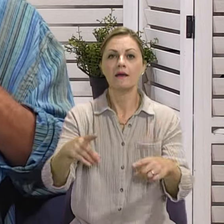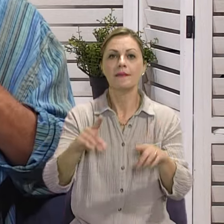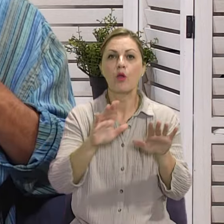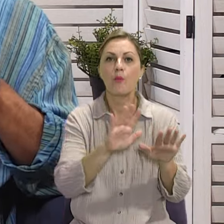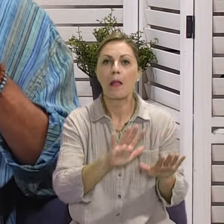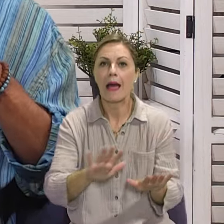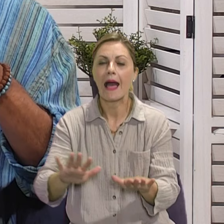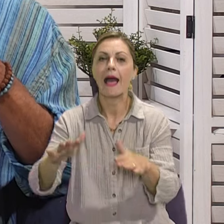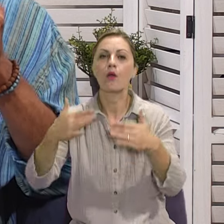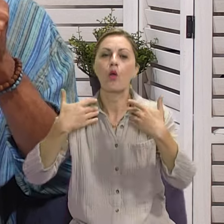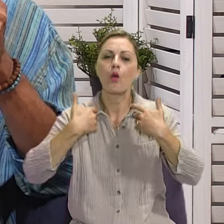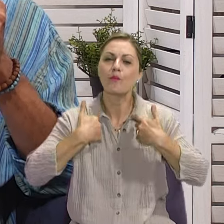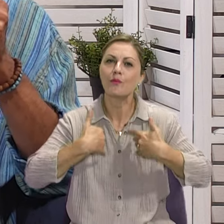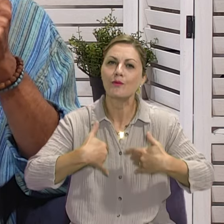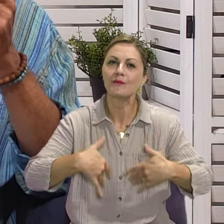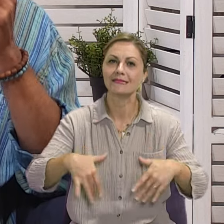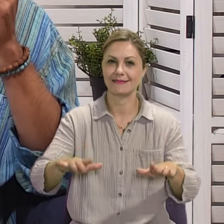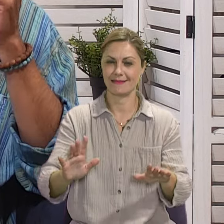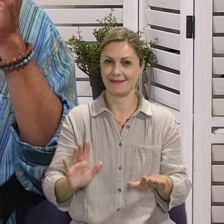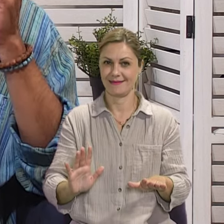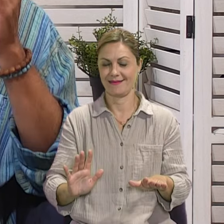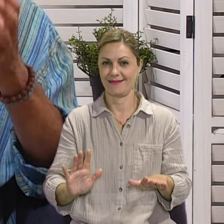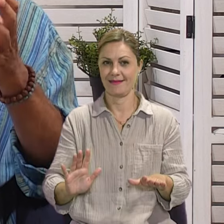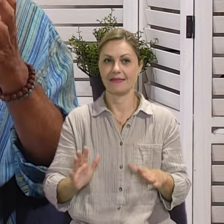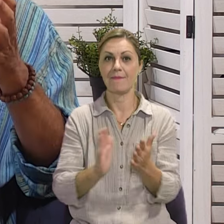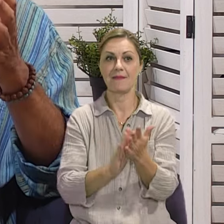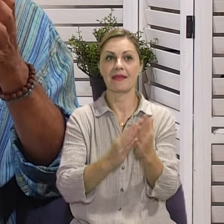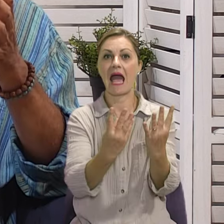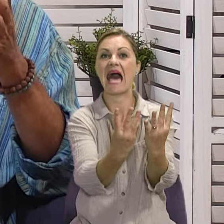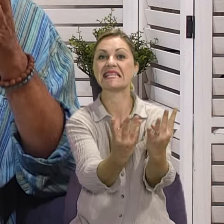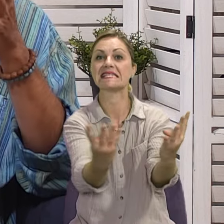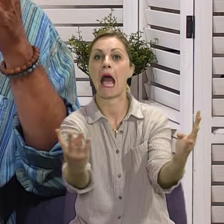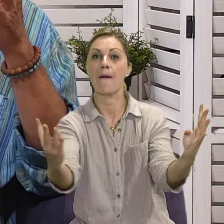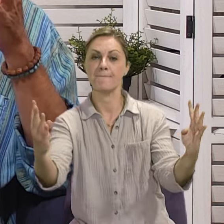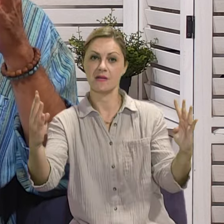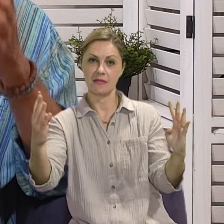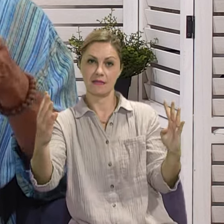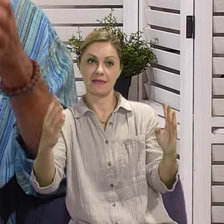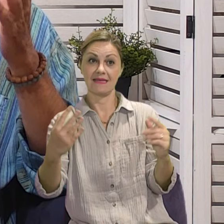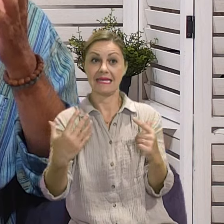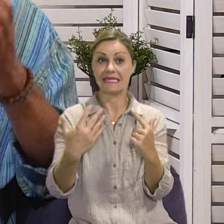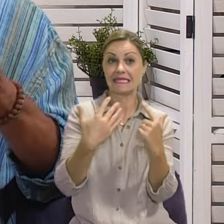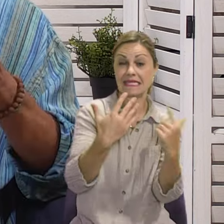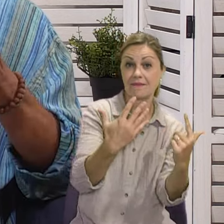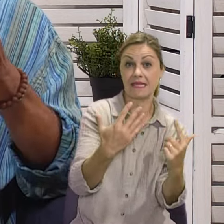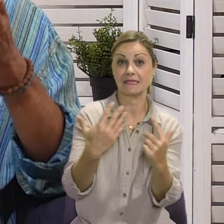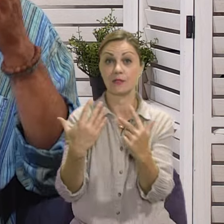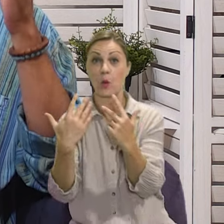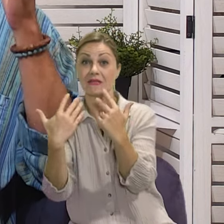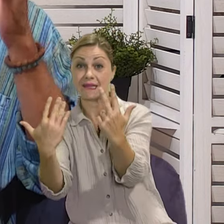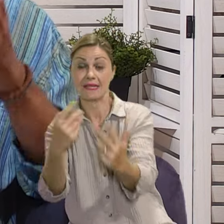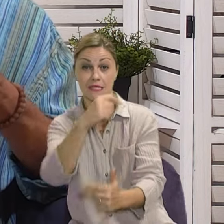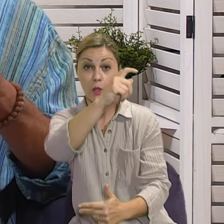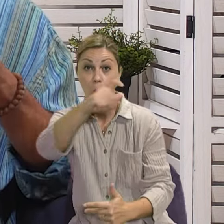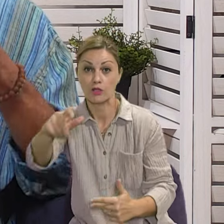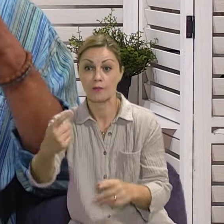biti apsurd. Ali ako imate jedan veliki ansambl ispred sebe sa 70-80 ljudi, pa